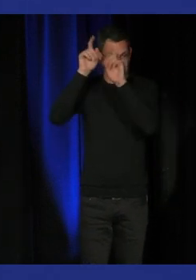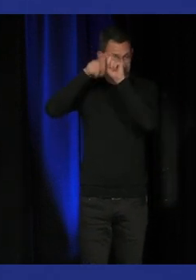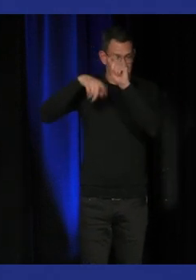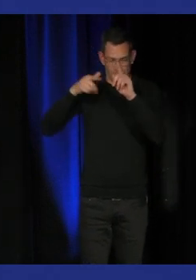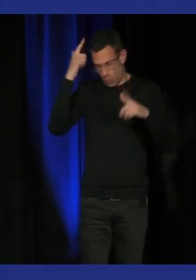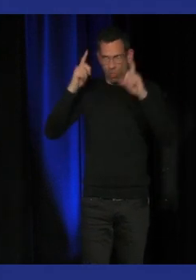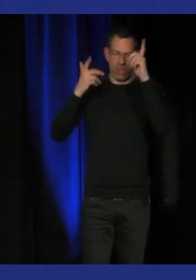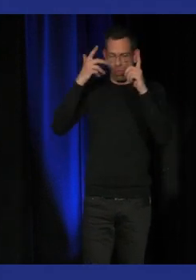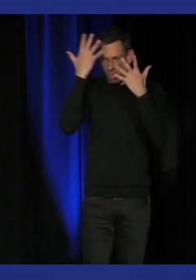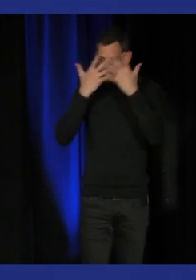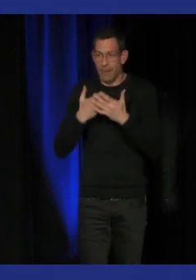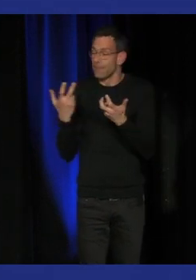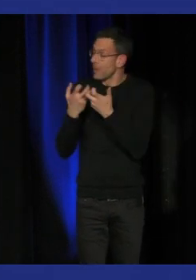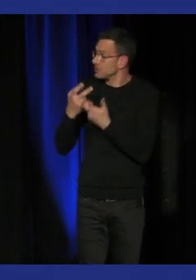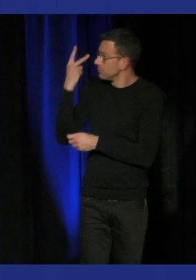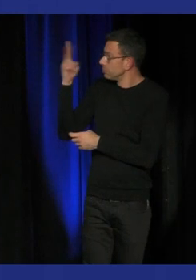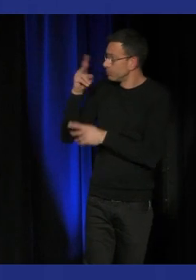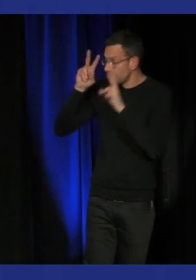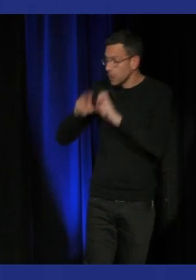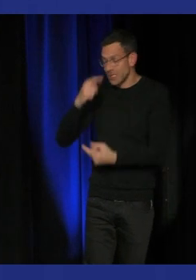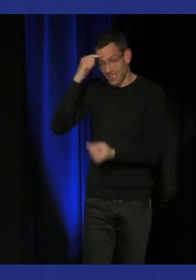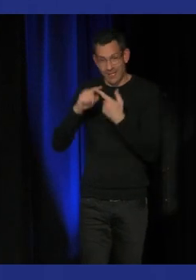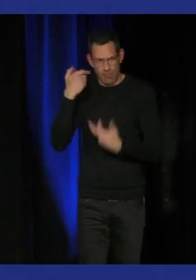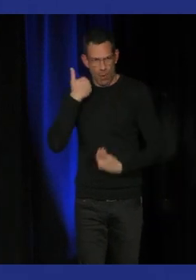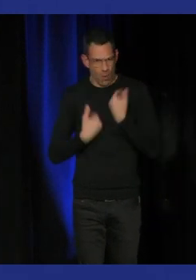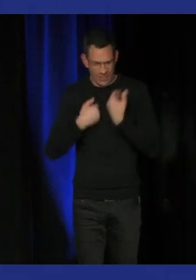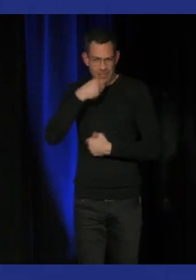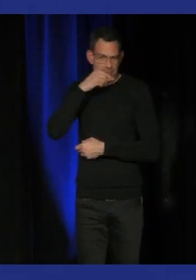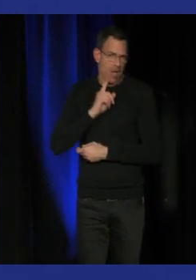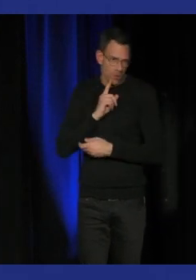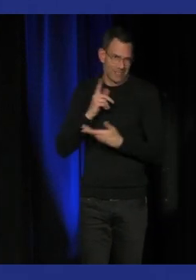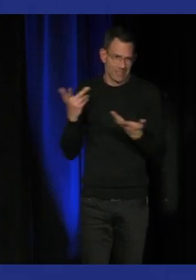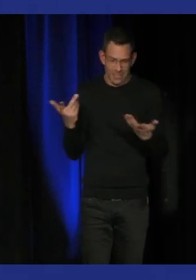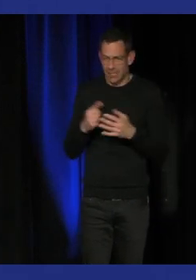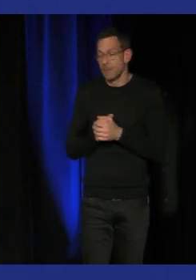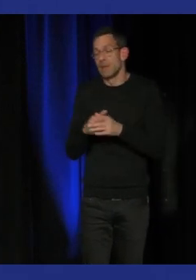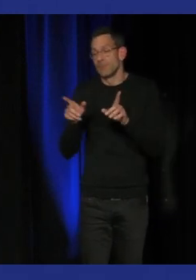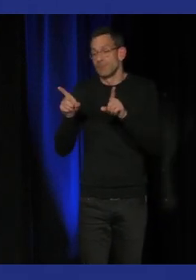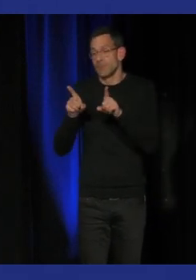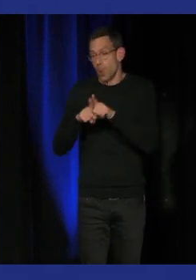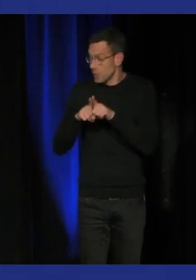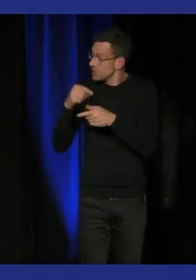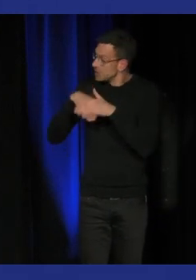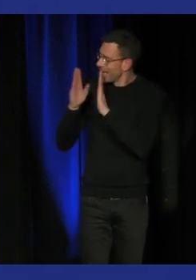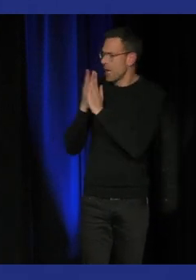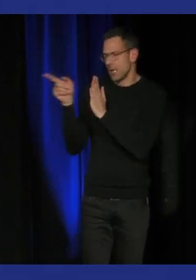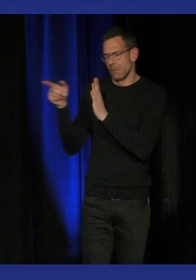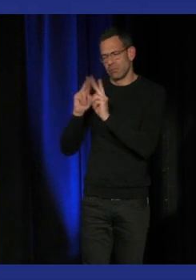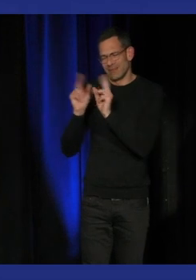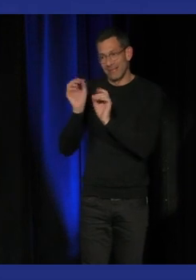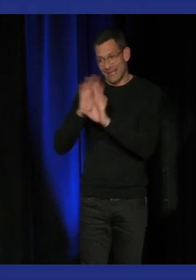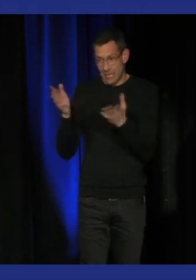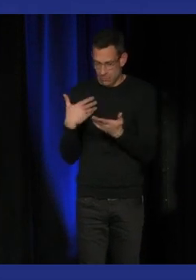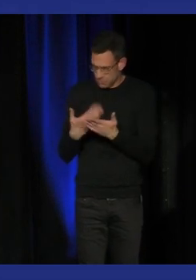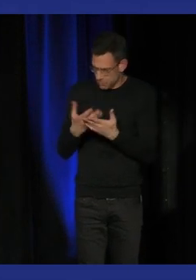de vos travaux sur l'handiparentalité, Charlotte, vous l'évoquez beaucoup. Et puis, c'est aussi, ça c'est important, et dans votre livre, vous le dites vraiment bien, c'est aussi une